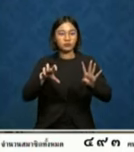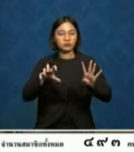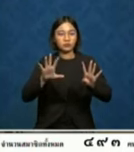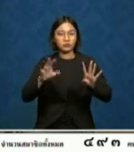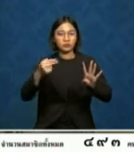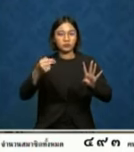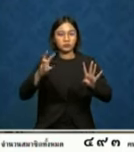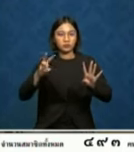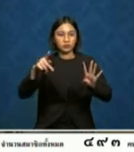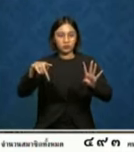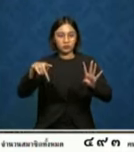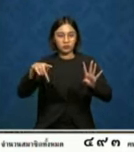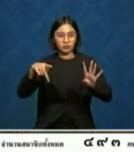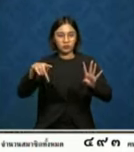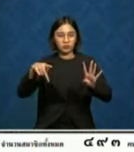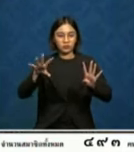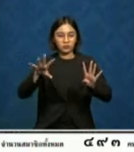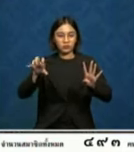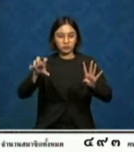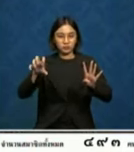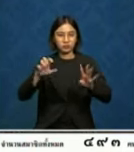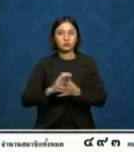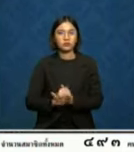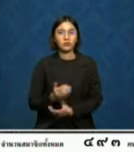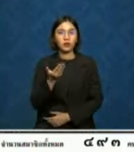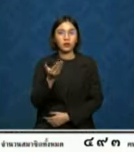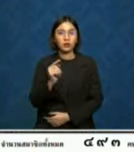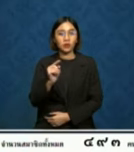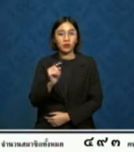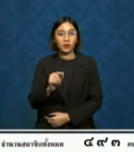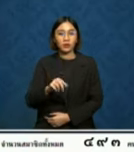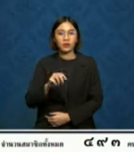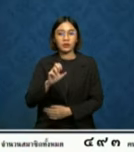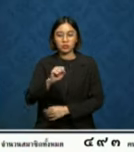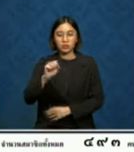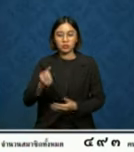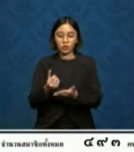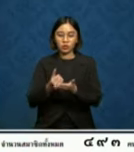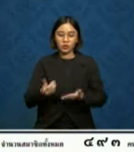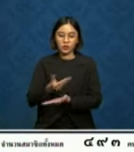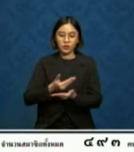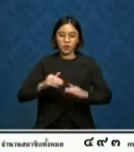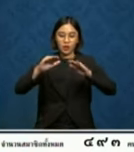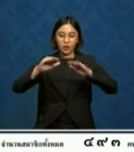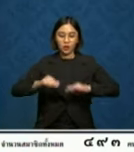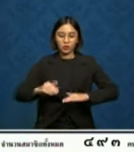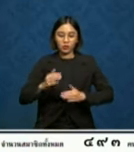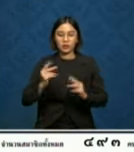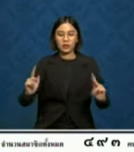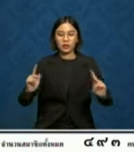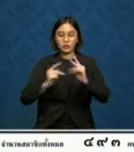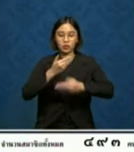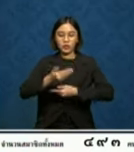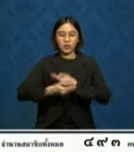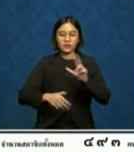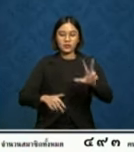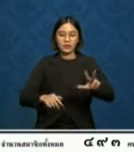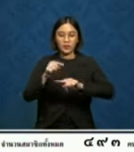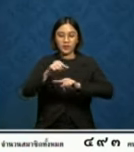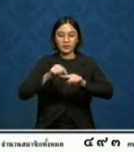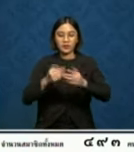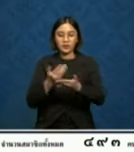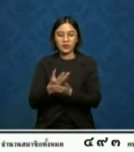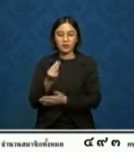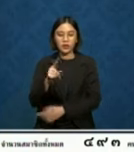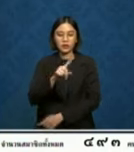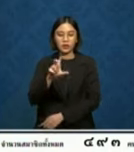56,000เอ่อ 500บาทผมจึงขอให้ที่สภาพิจารณาปรับลดงบประมาณของกระทรวงพาณิชย์ลง 3%เป็นจำนวน